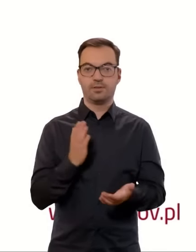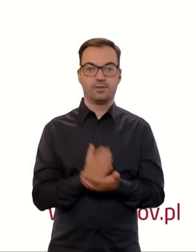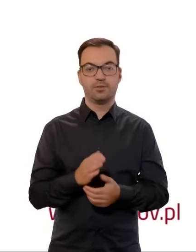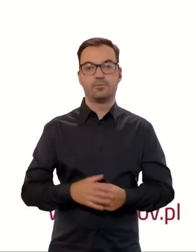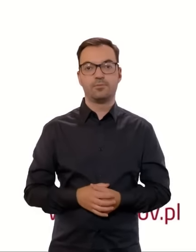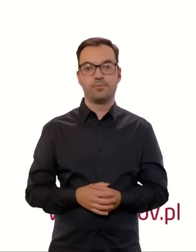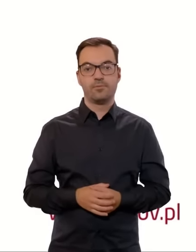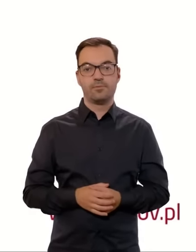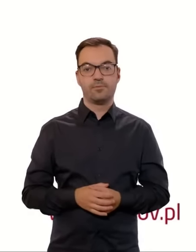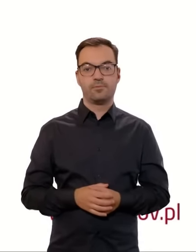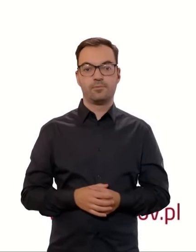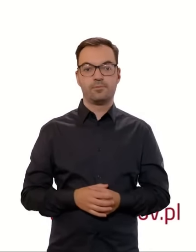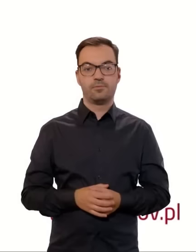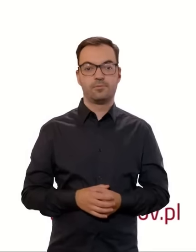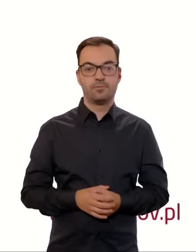11,97%.